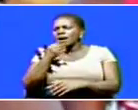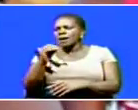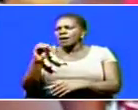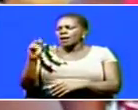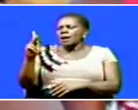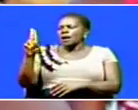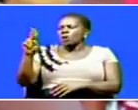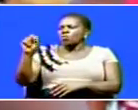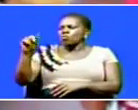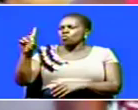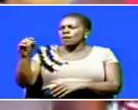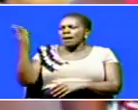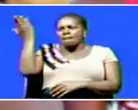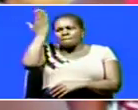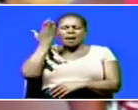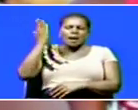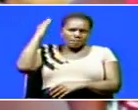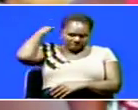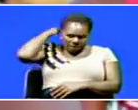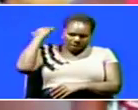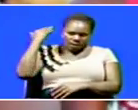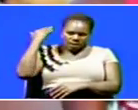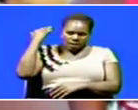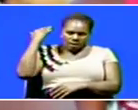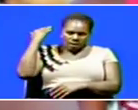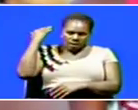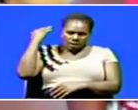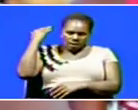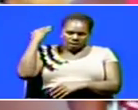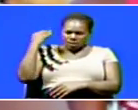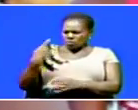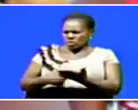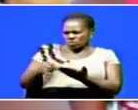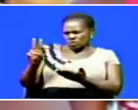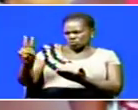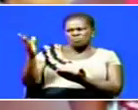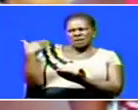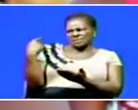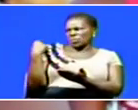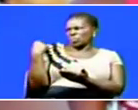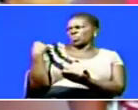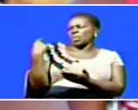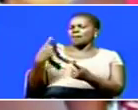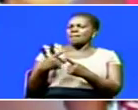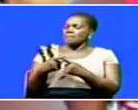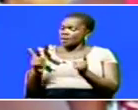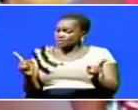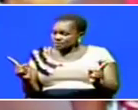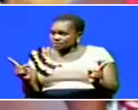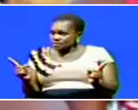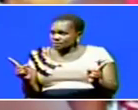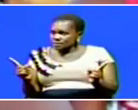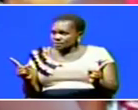wa Kaunda. Alikatwa panga. Akamalizwa ni juzi tu kama wiki mbili zilizopita. Lakini